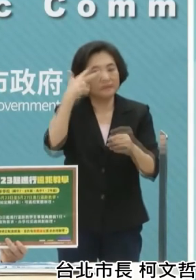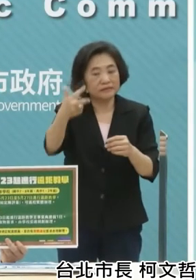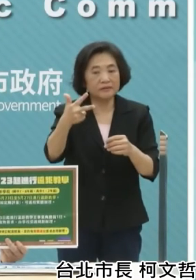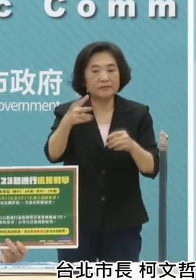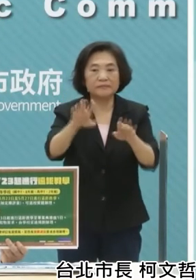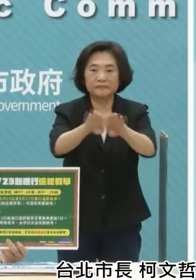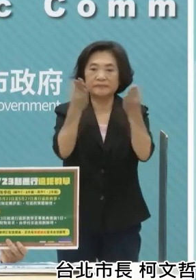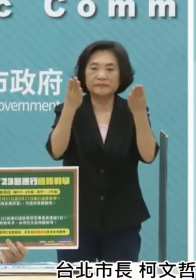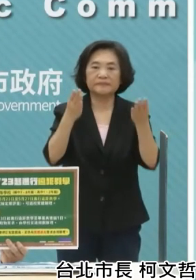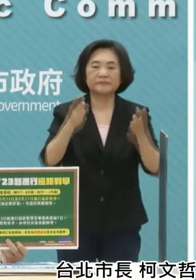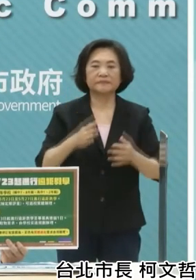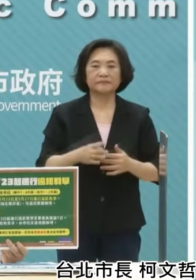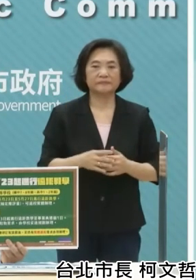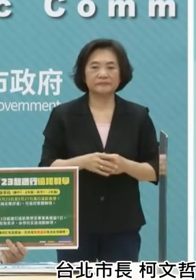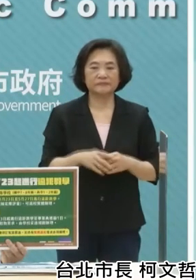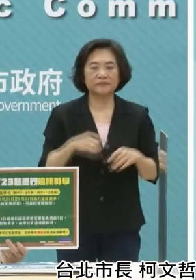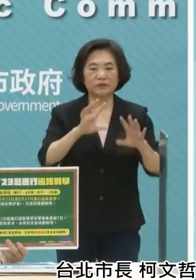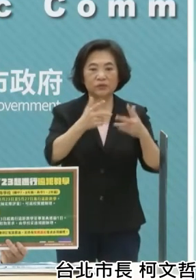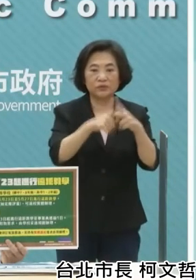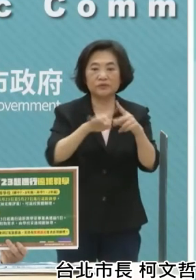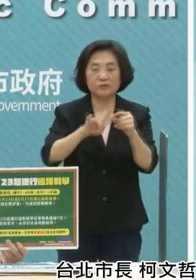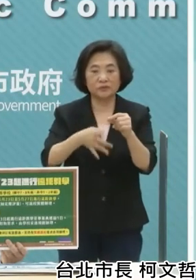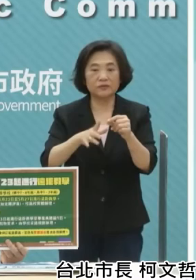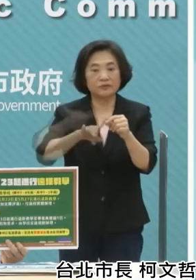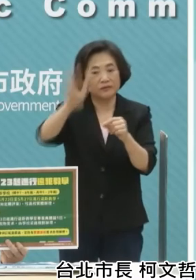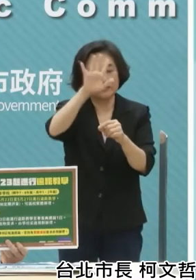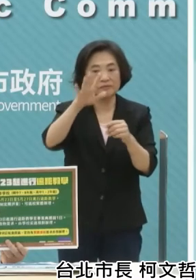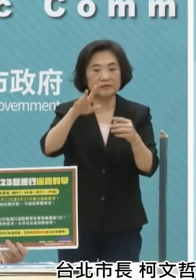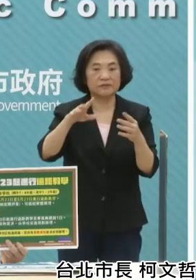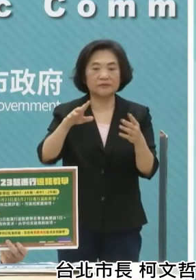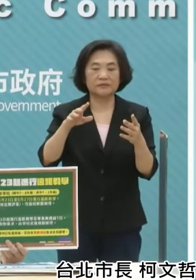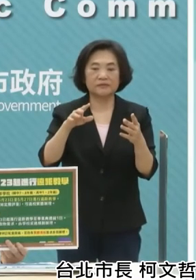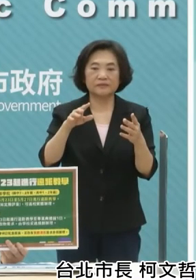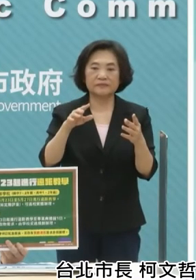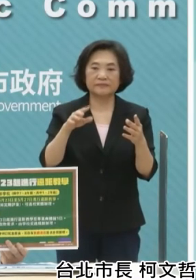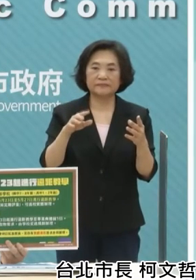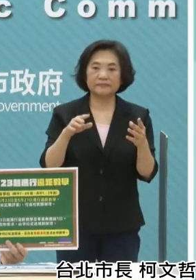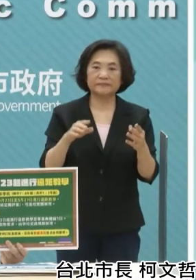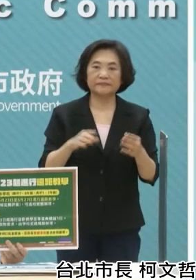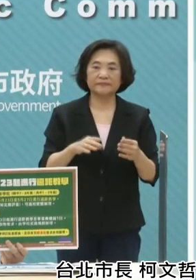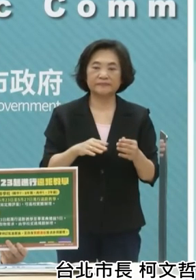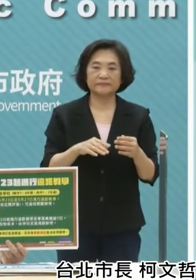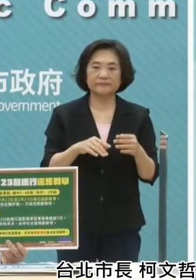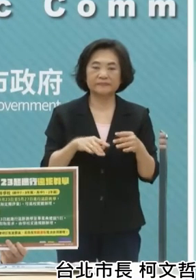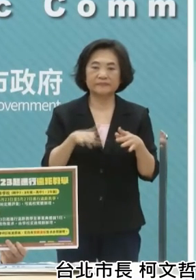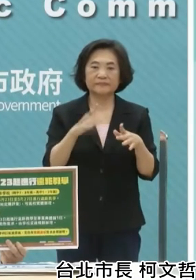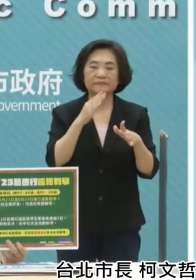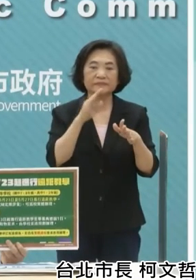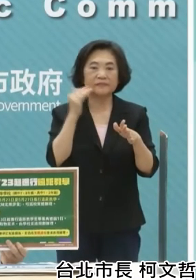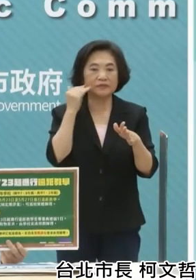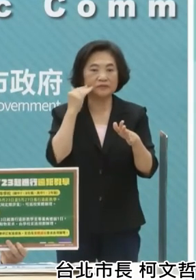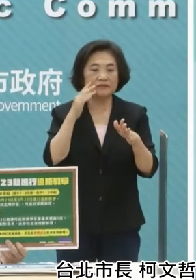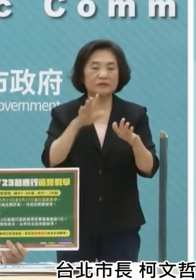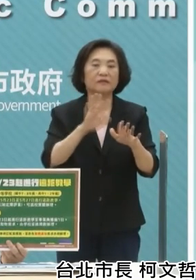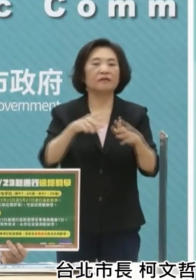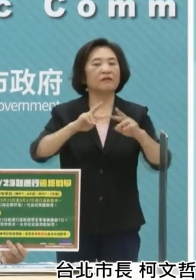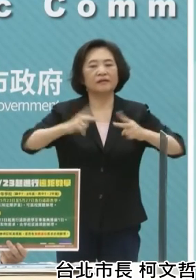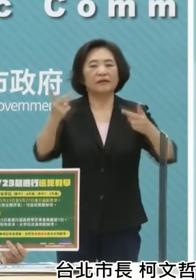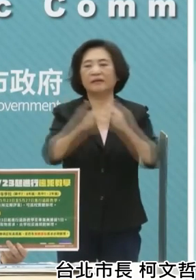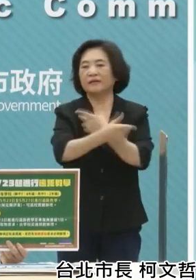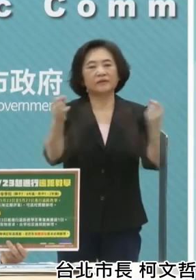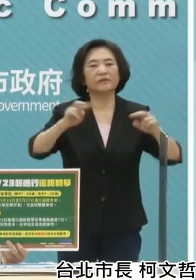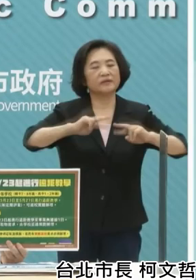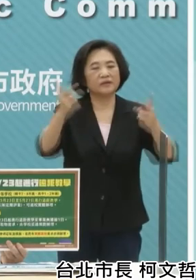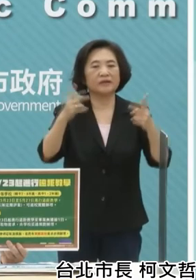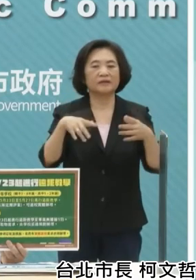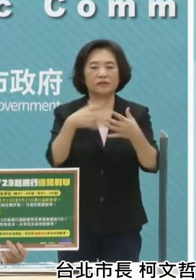始，你知道，国小、国中、高中，你知道，我们就在实施远距教学。啊，但是这样的，有